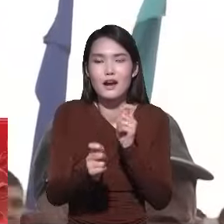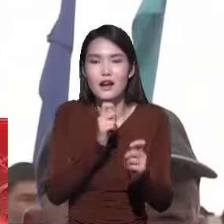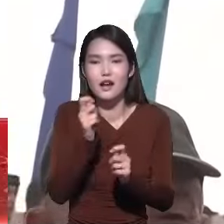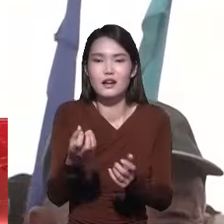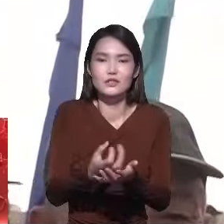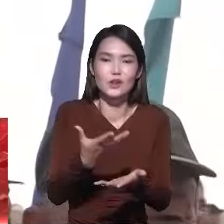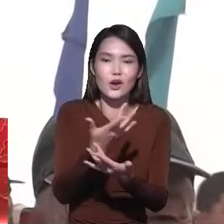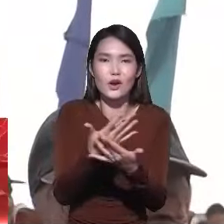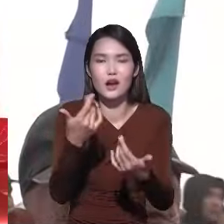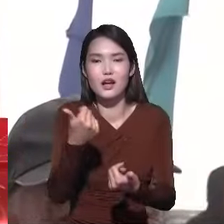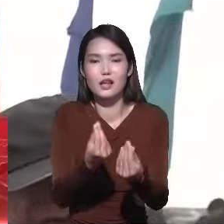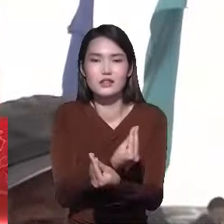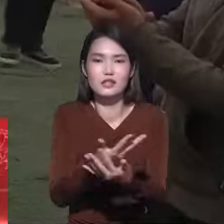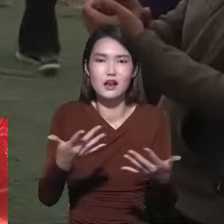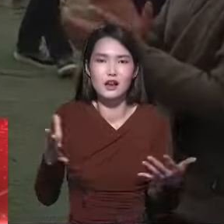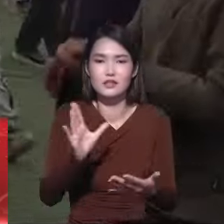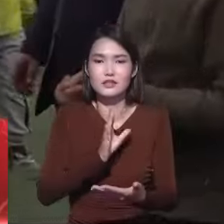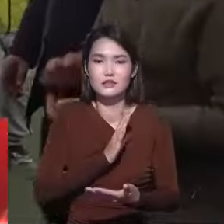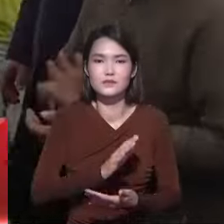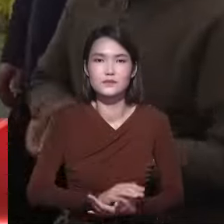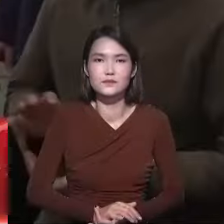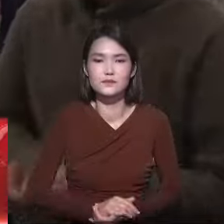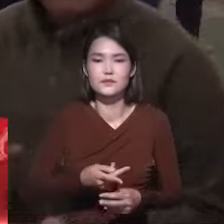подарен наезднику из Жетыбая, занявшему первое